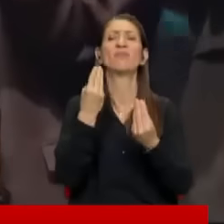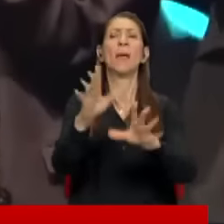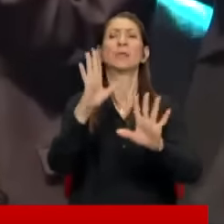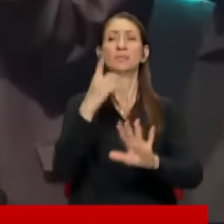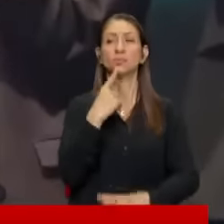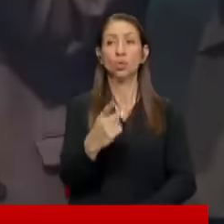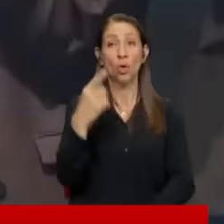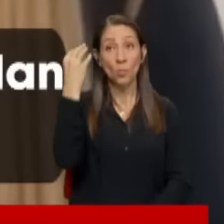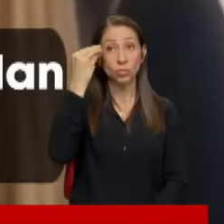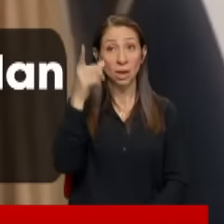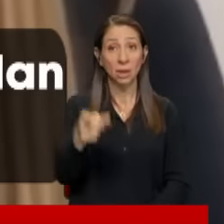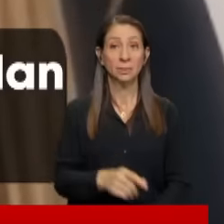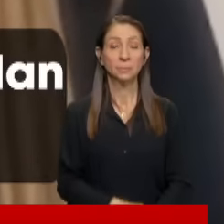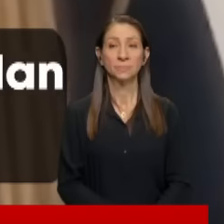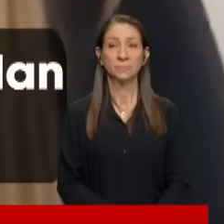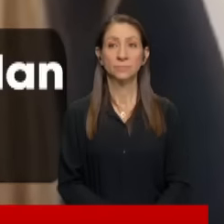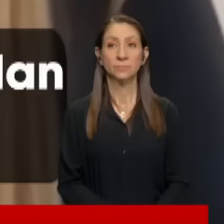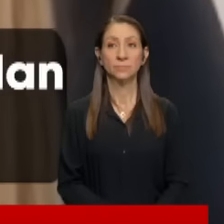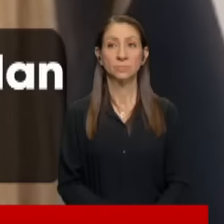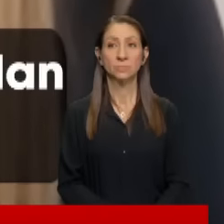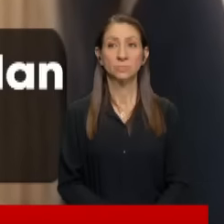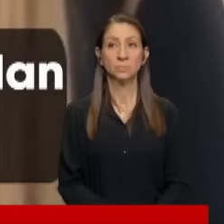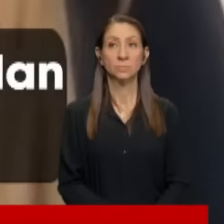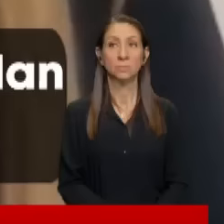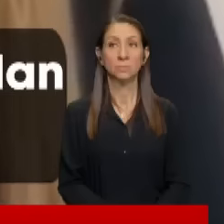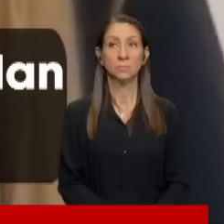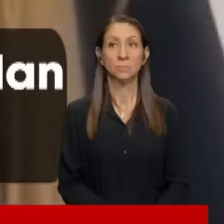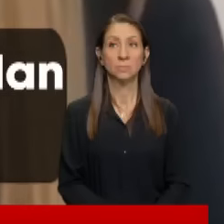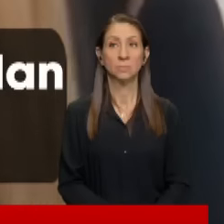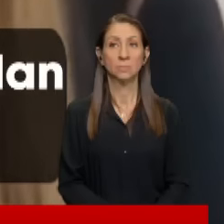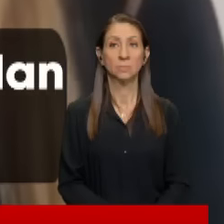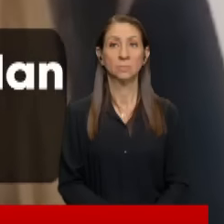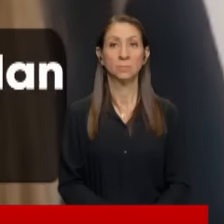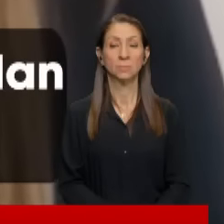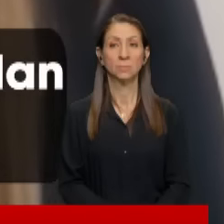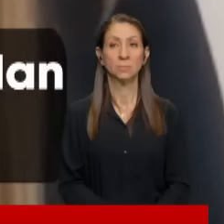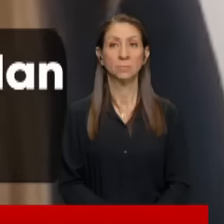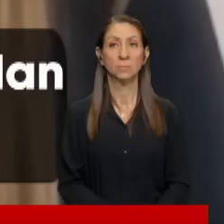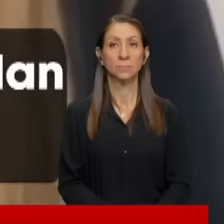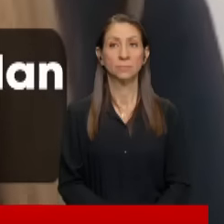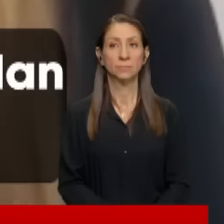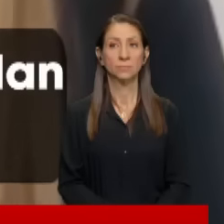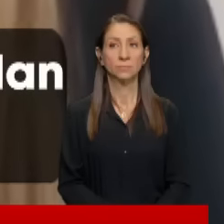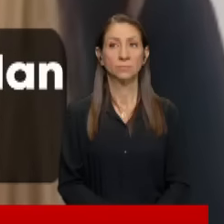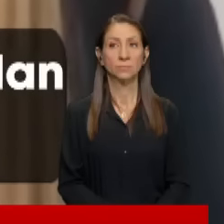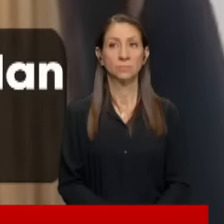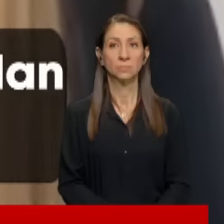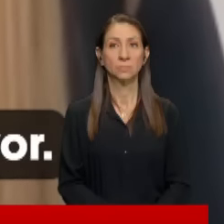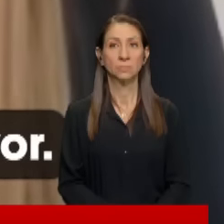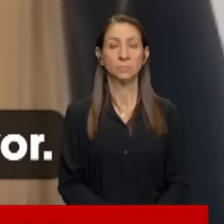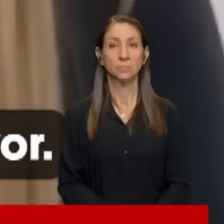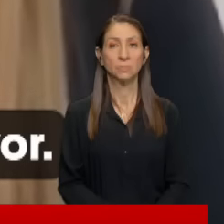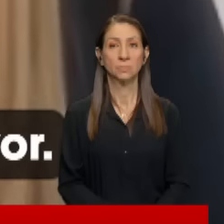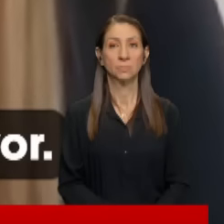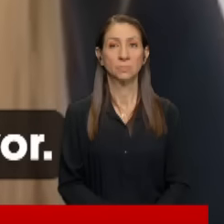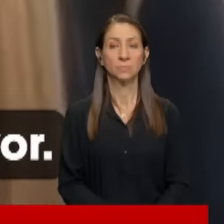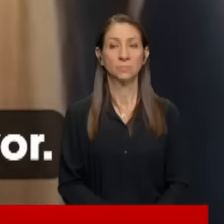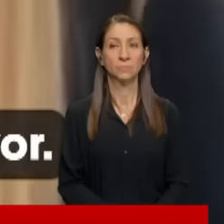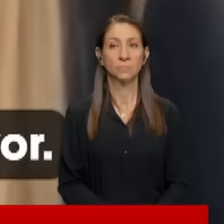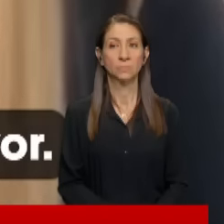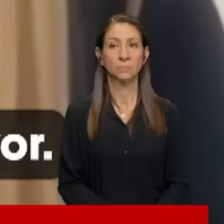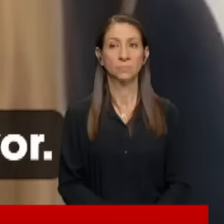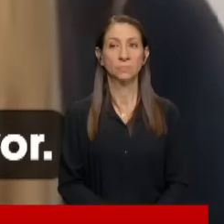getirmediğini söylüyor muhtar. Beni farklı bir partide düşündükleri için herhalde bundan kaynaklı yapılmıyor ama yine çok yanlış düşünüyorlar. Bana özel